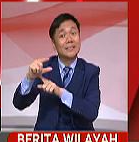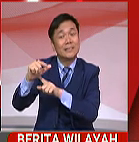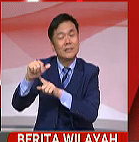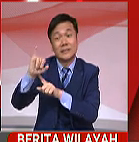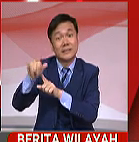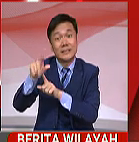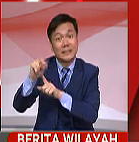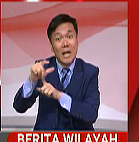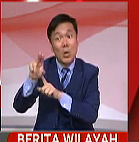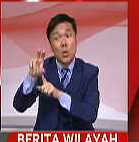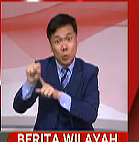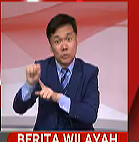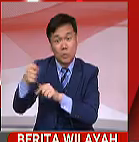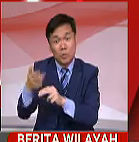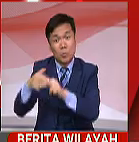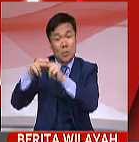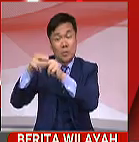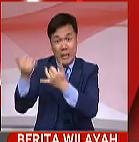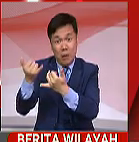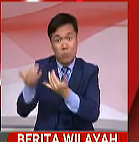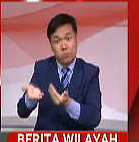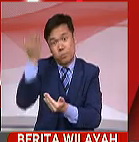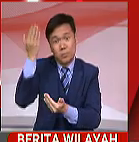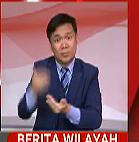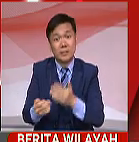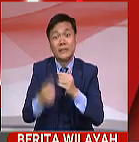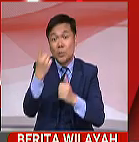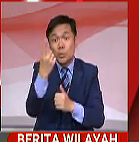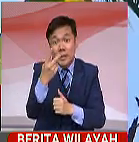Ia boleh mencecah sehingga RM7 sekilogram.